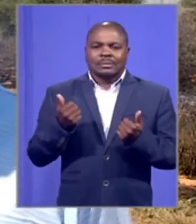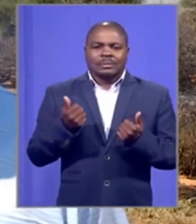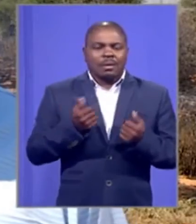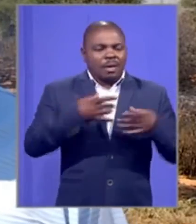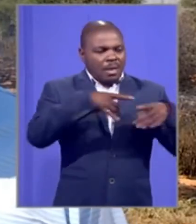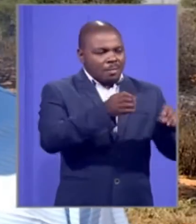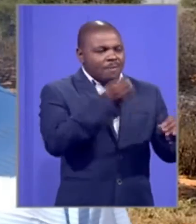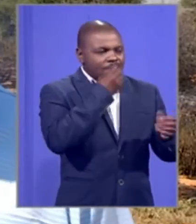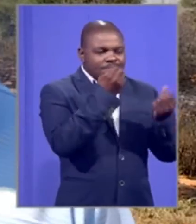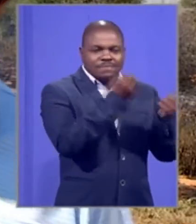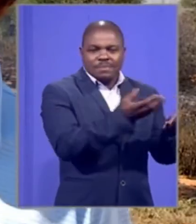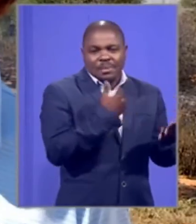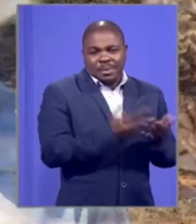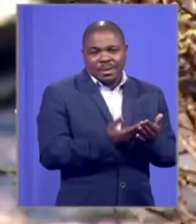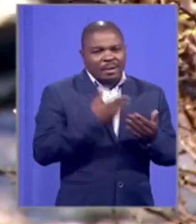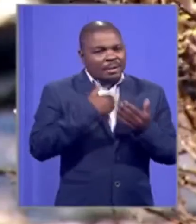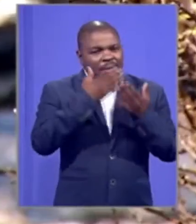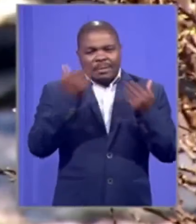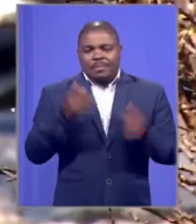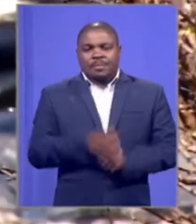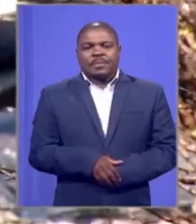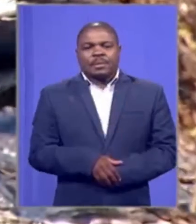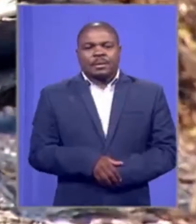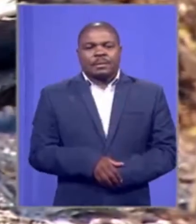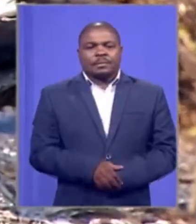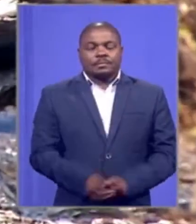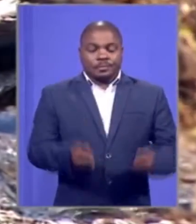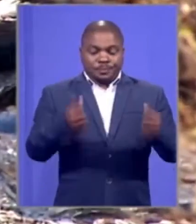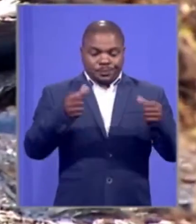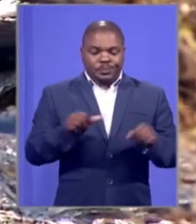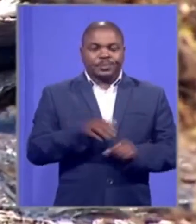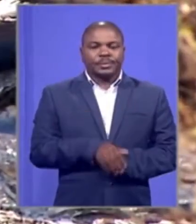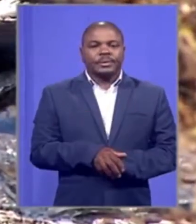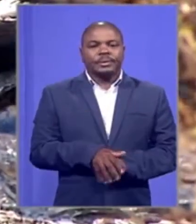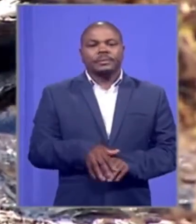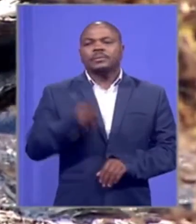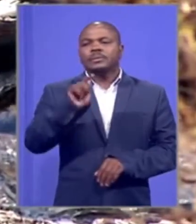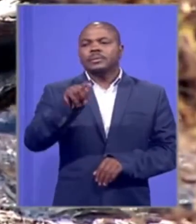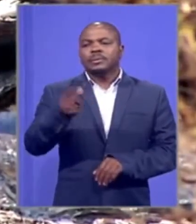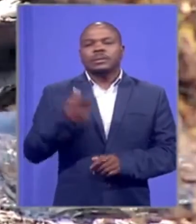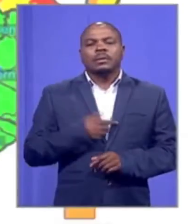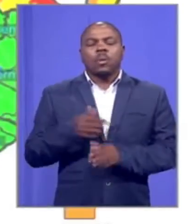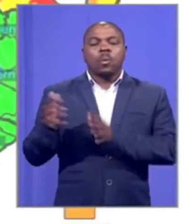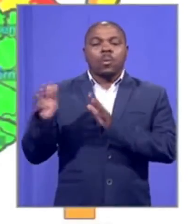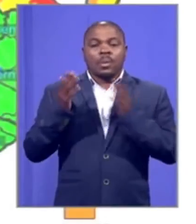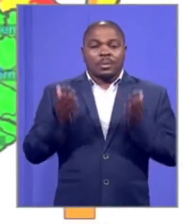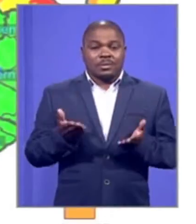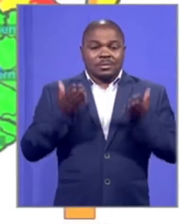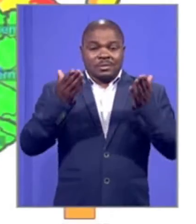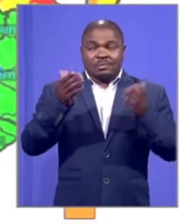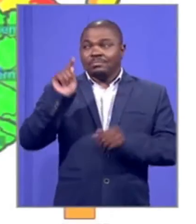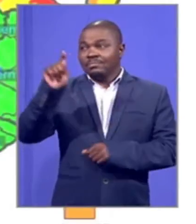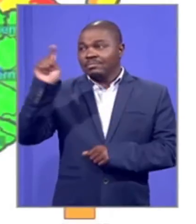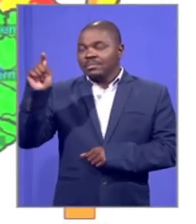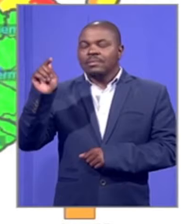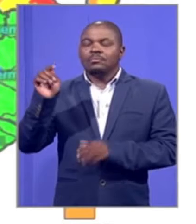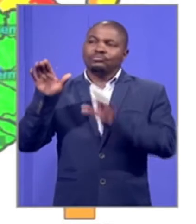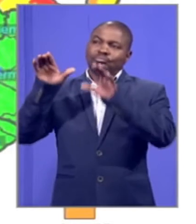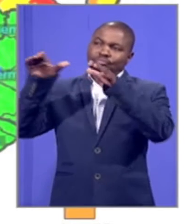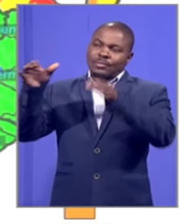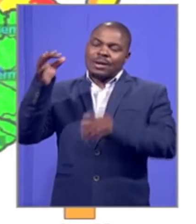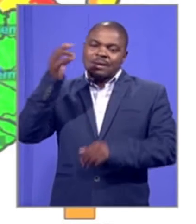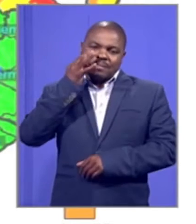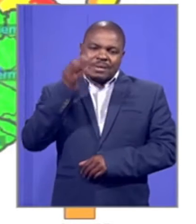tsa diphologolo tse re di tshwereng. Kgabagare ba ditirelo tsa maemo a bosa ba re go na